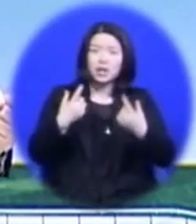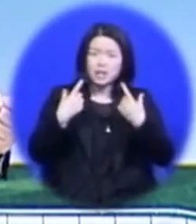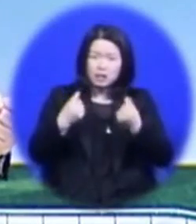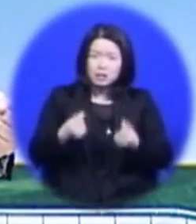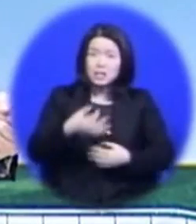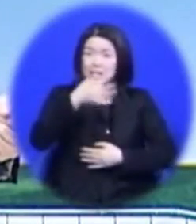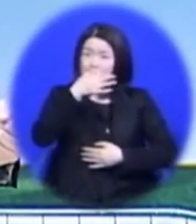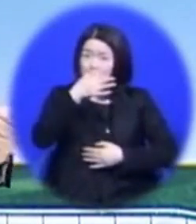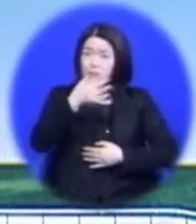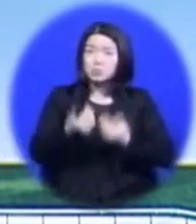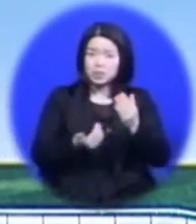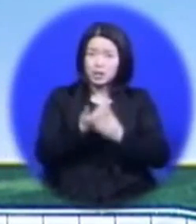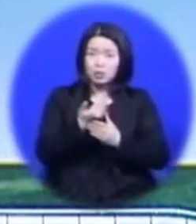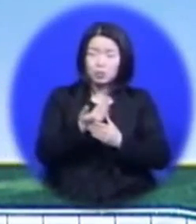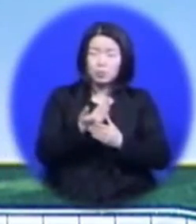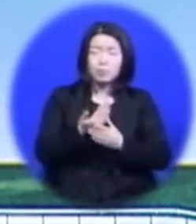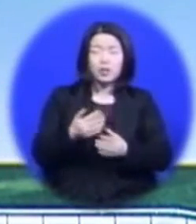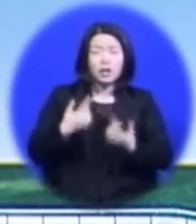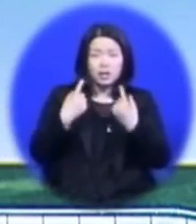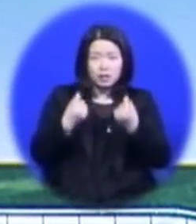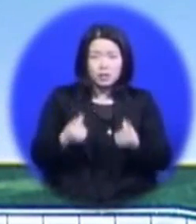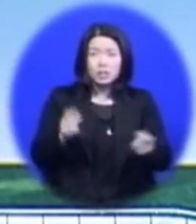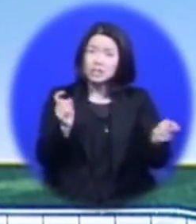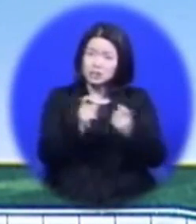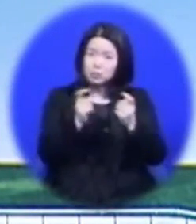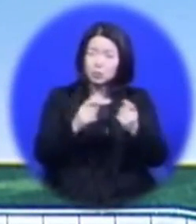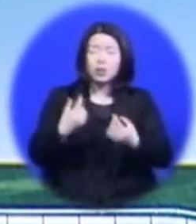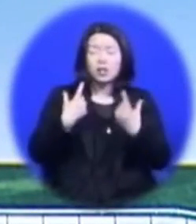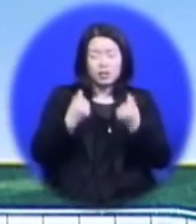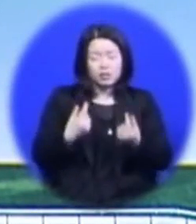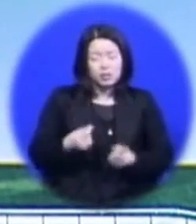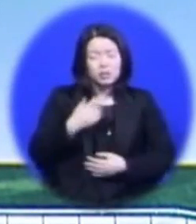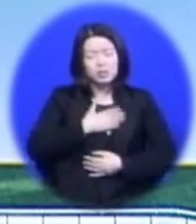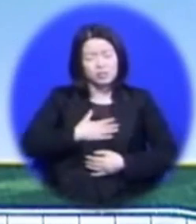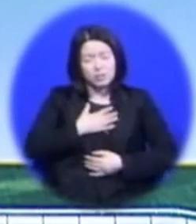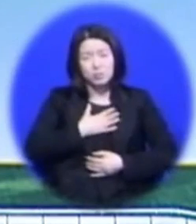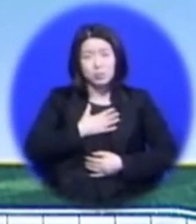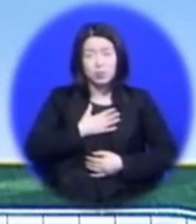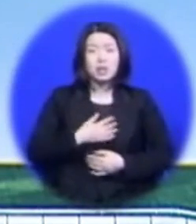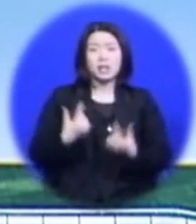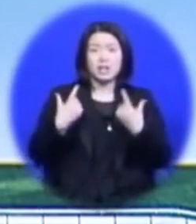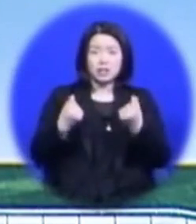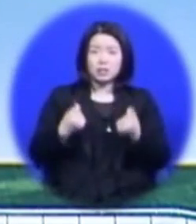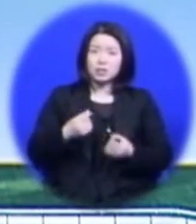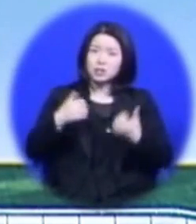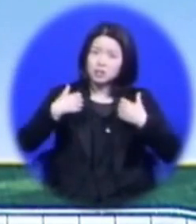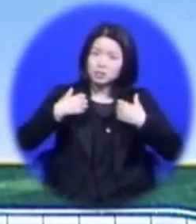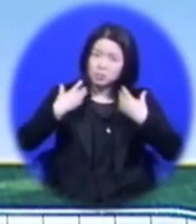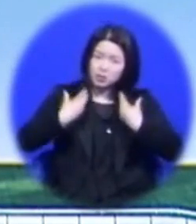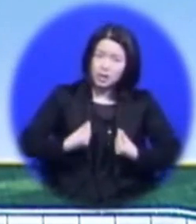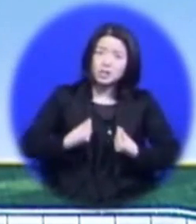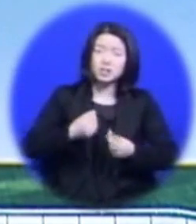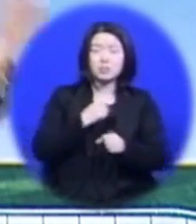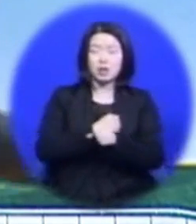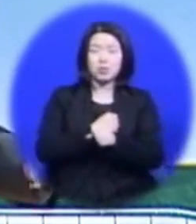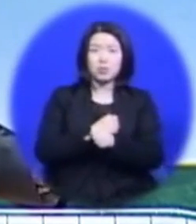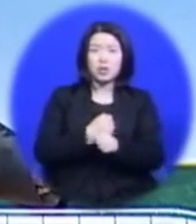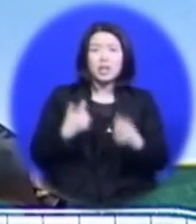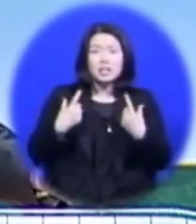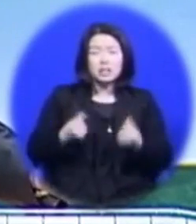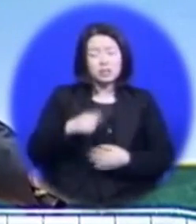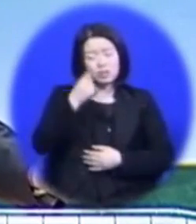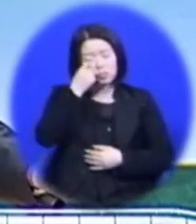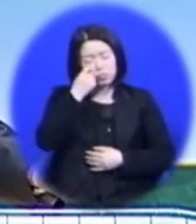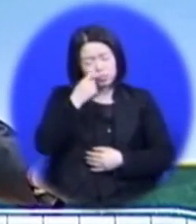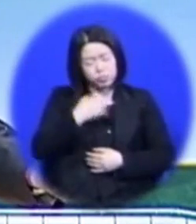나고 여전히 다투고 여전히 슬프고 여전히 낙심하고 여전히 우울하고